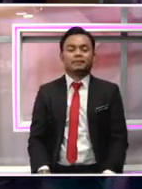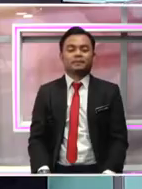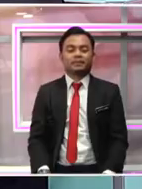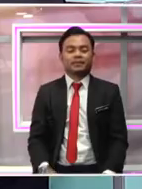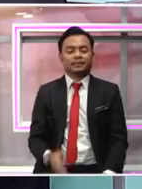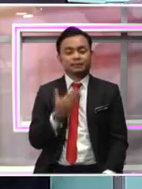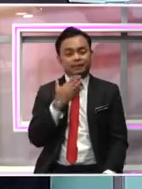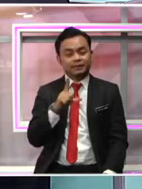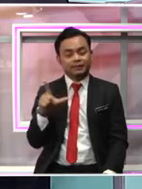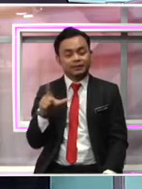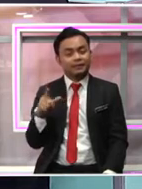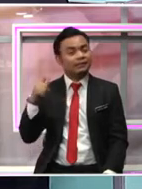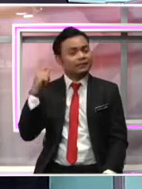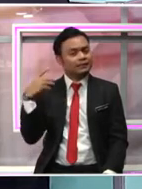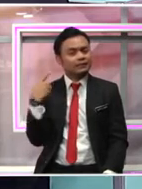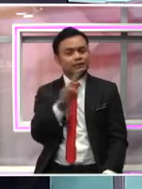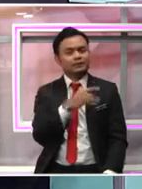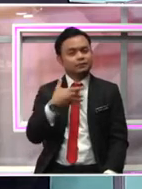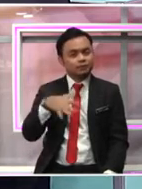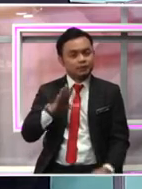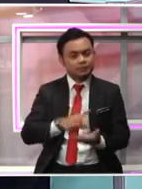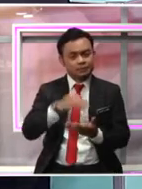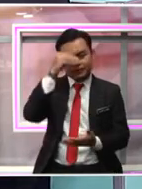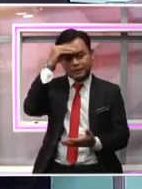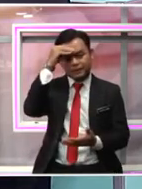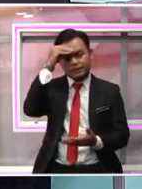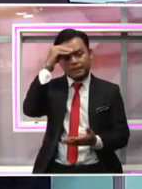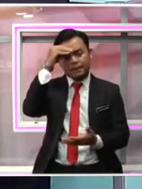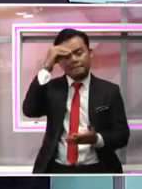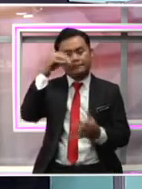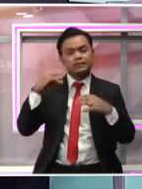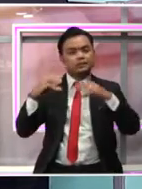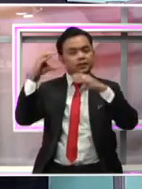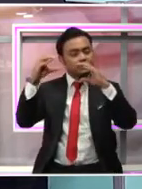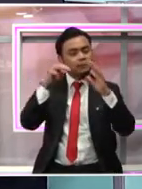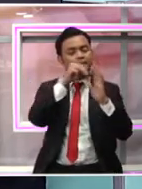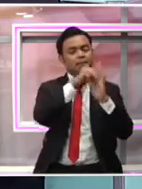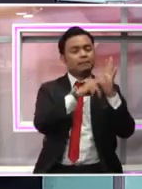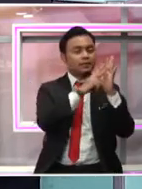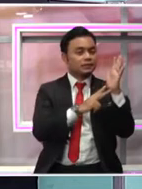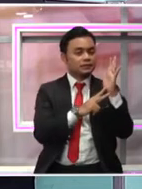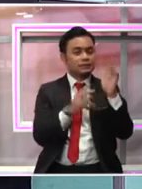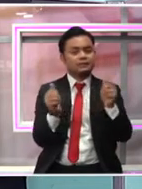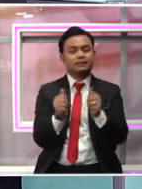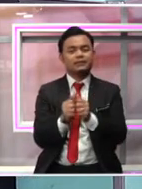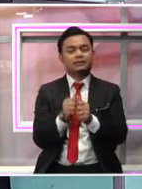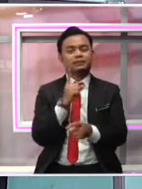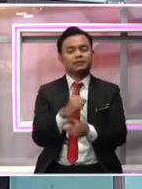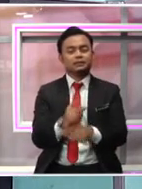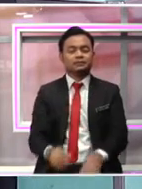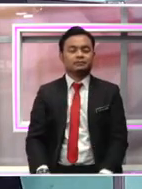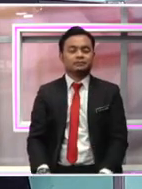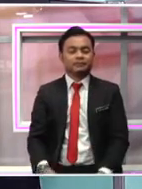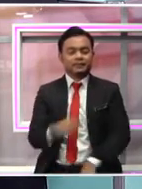kita sudah belajar cara membaca dengan betul informasi yang betul dan perkataannya betul baik hari ini